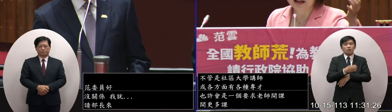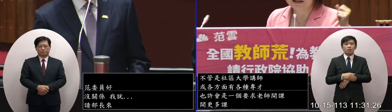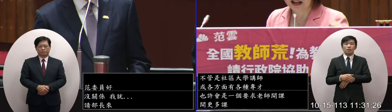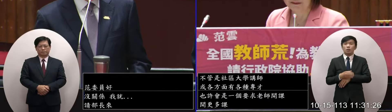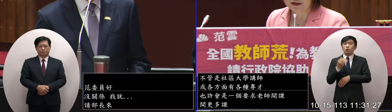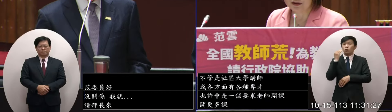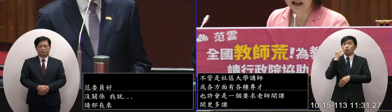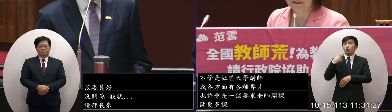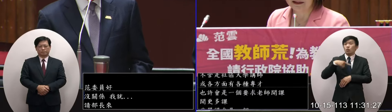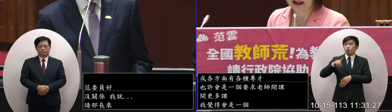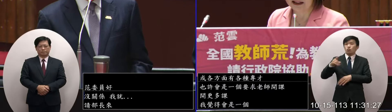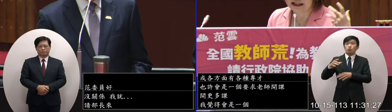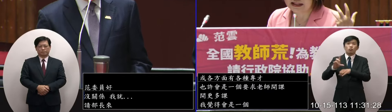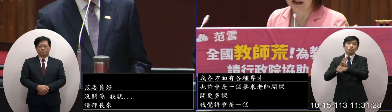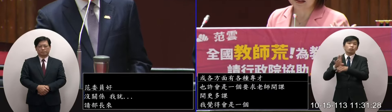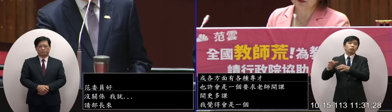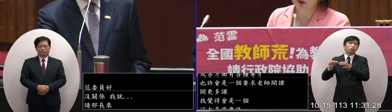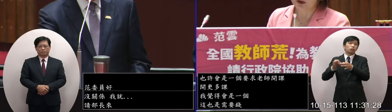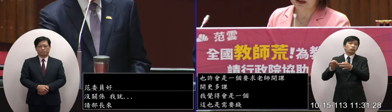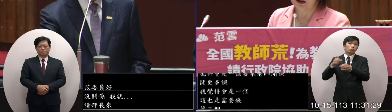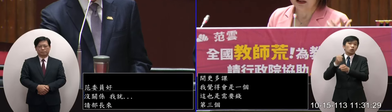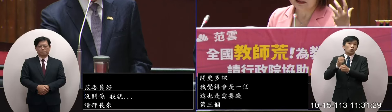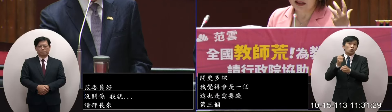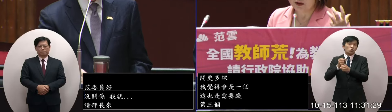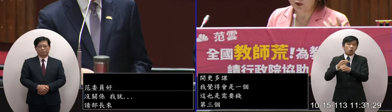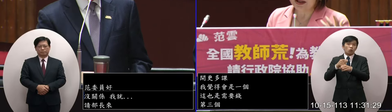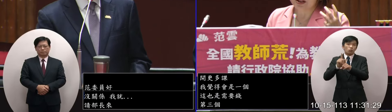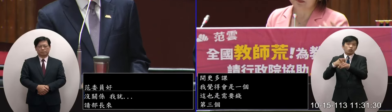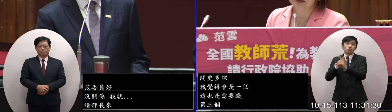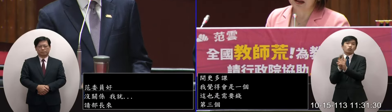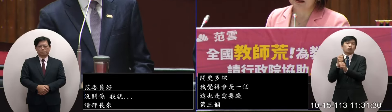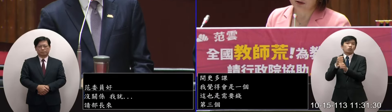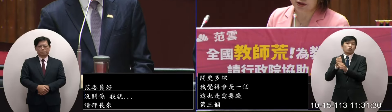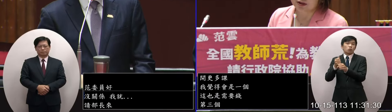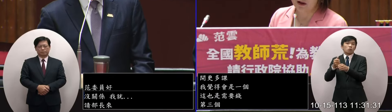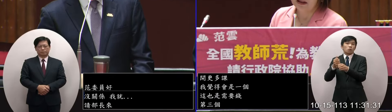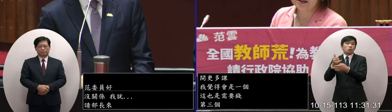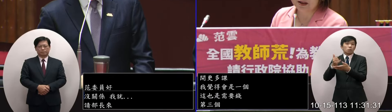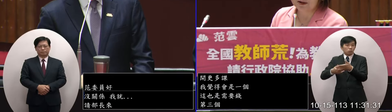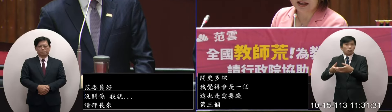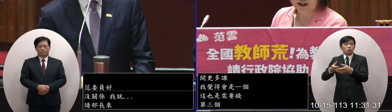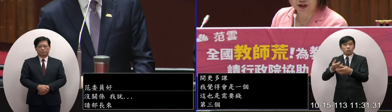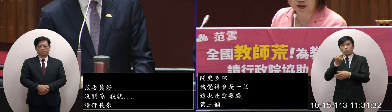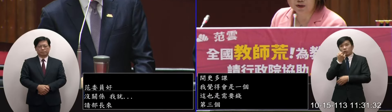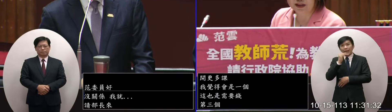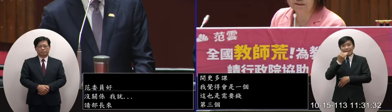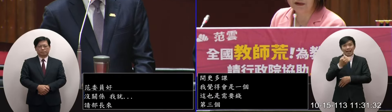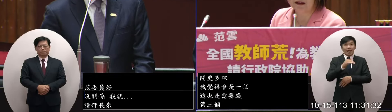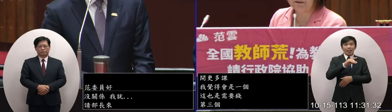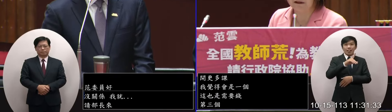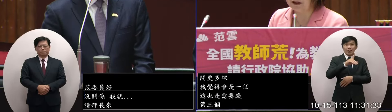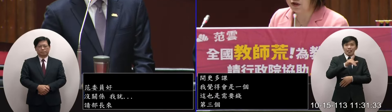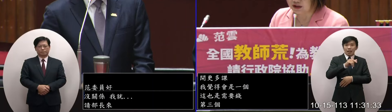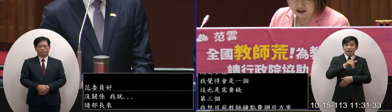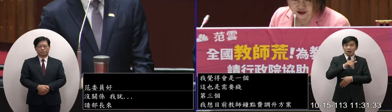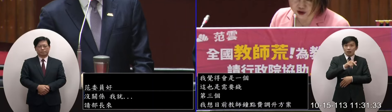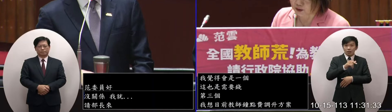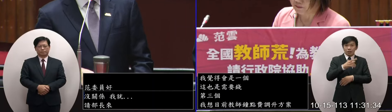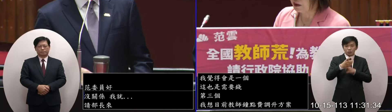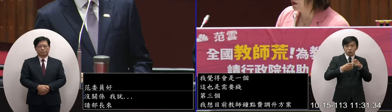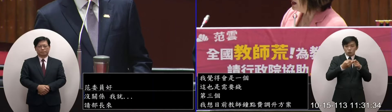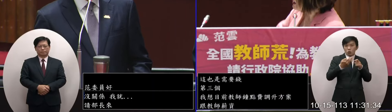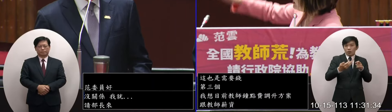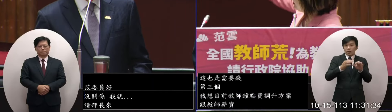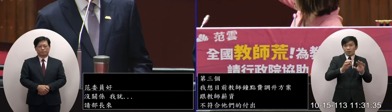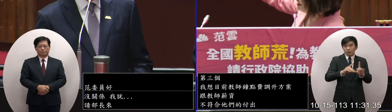去超商下班就下班，那可以涨这么多哦。那为什么当老师哦，只有涨19年榜